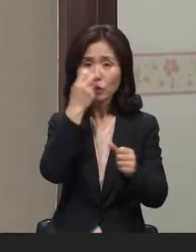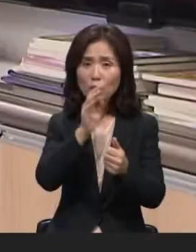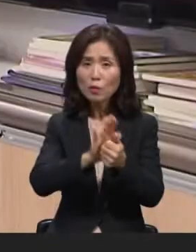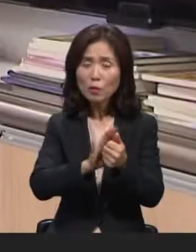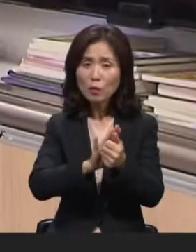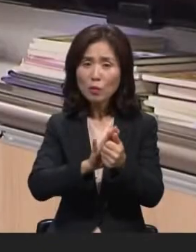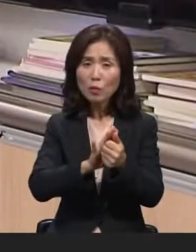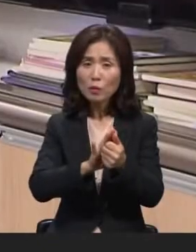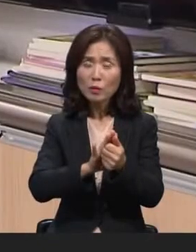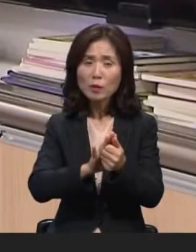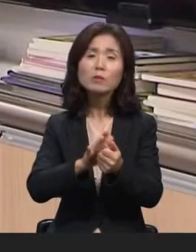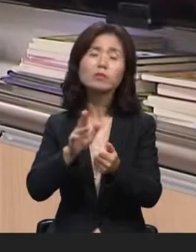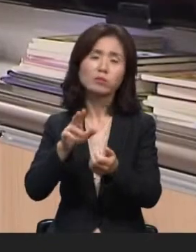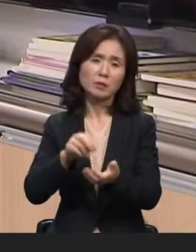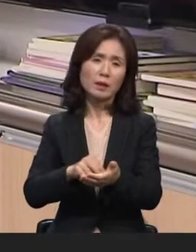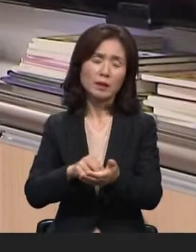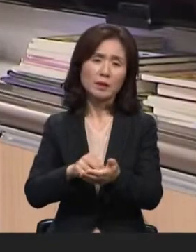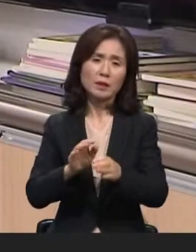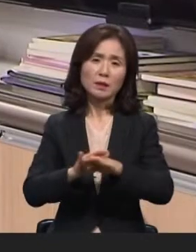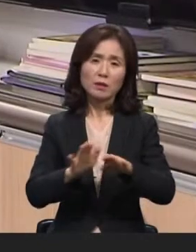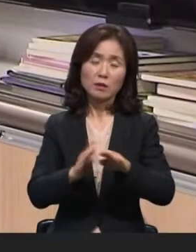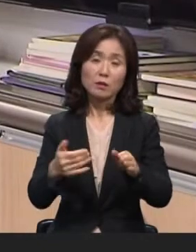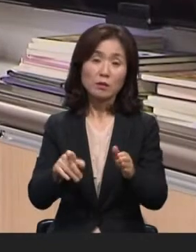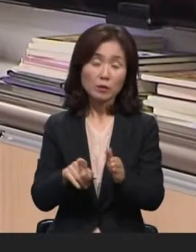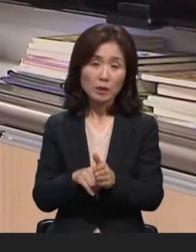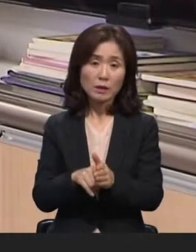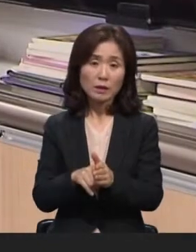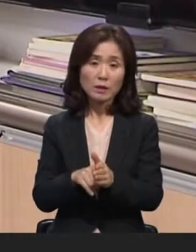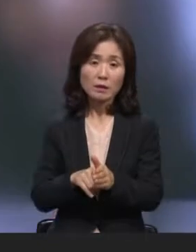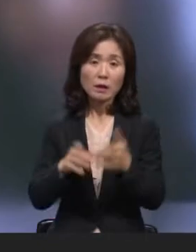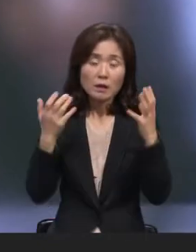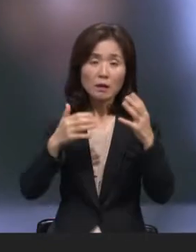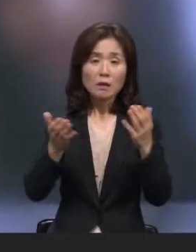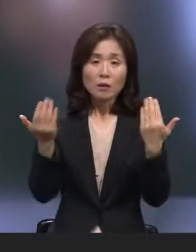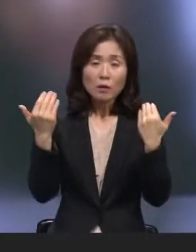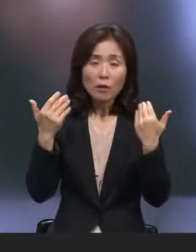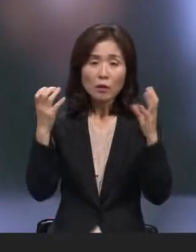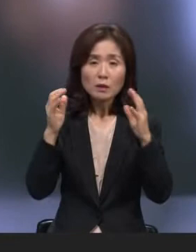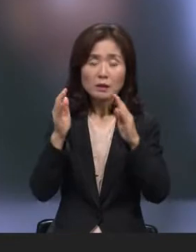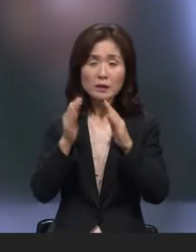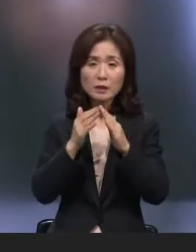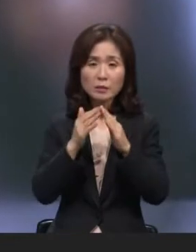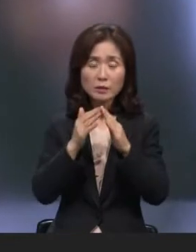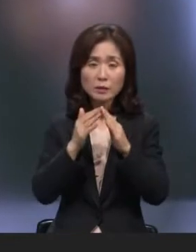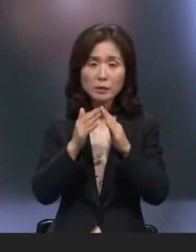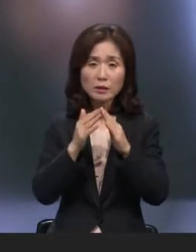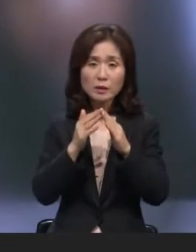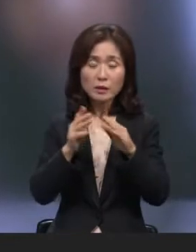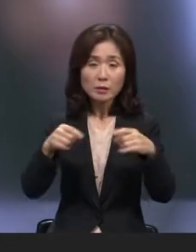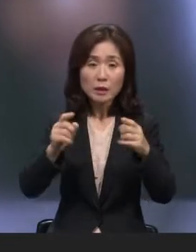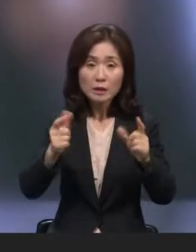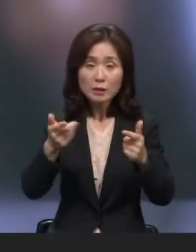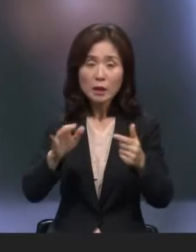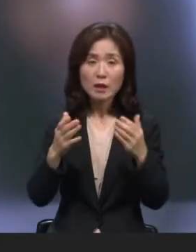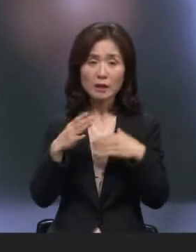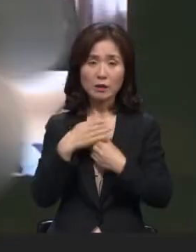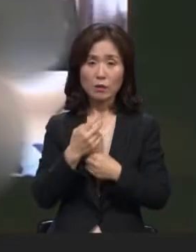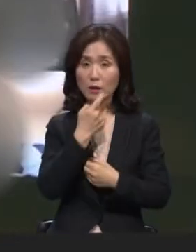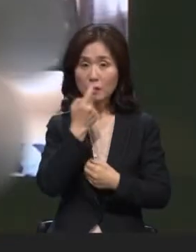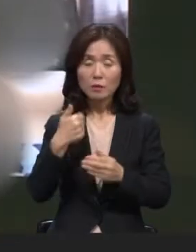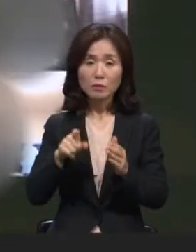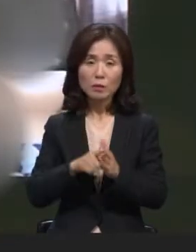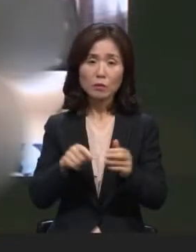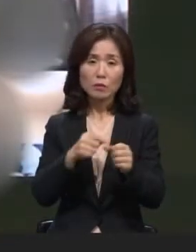부재로 인해 발생하는 문제를 해소하기 위해서 아이들이 학교나 어린이집에 나오지 않더라도 안전을 확인할 수 있도록